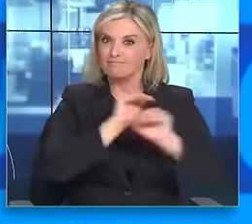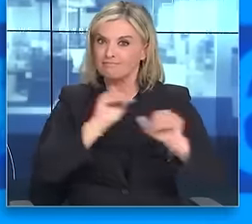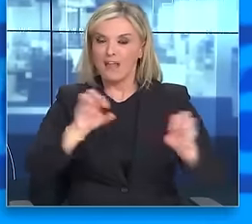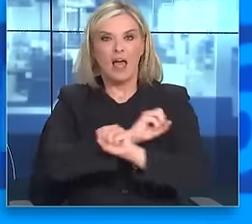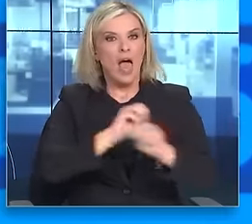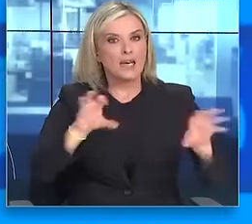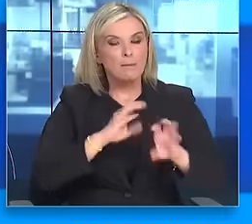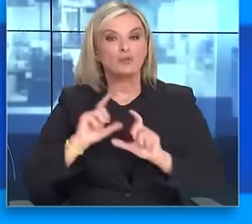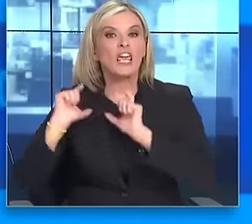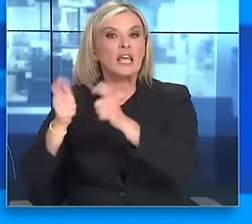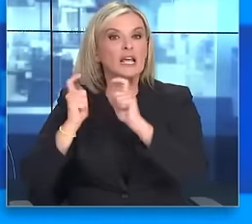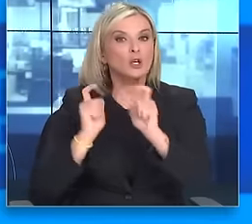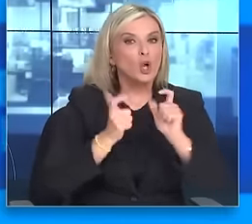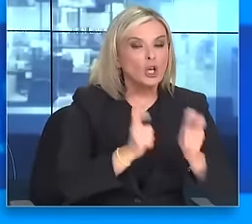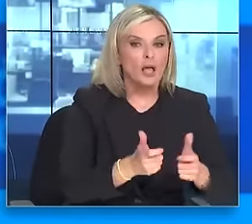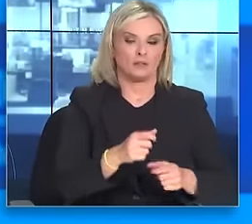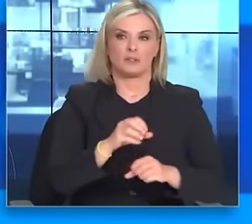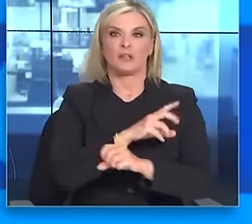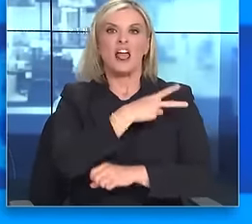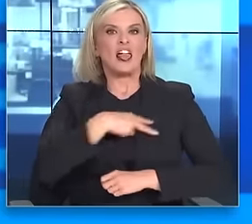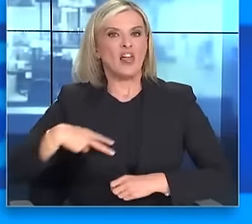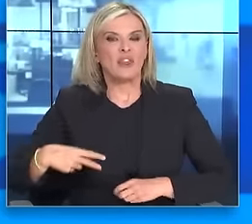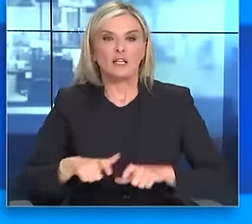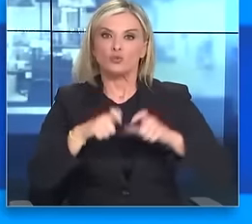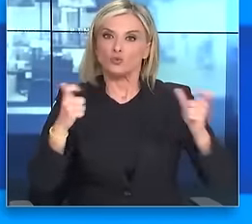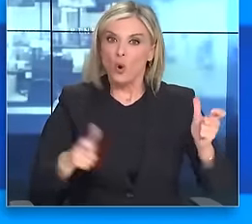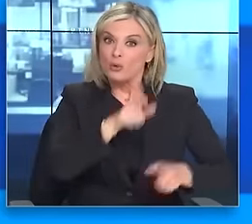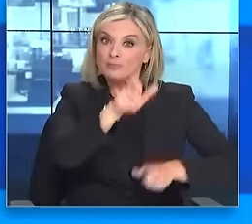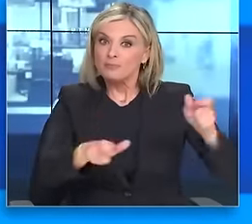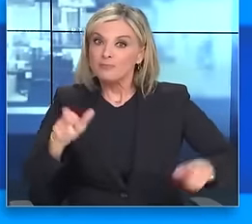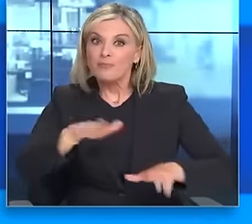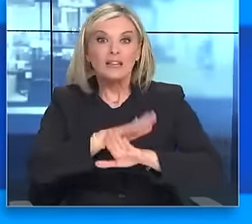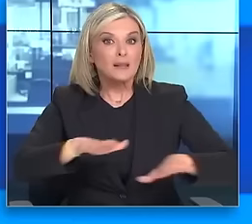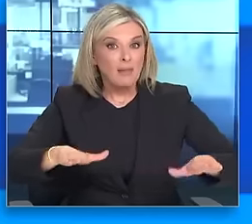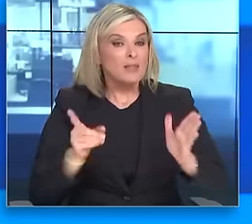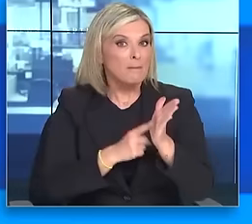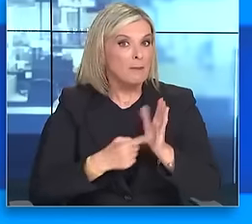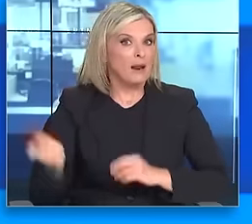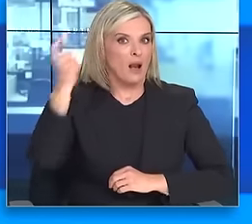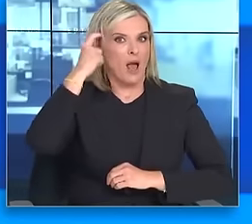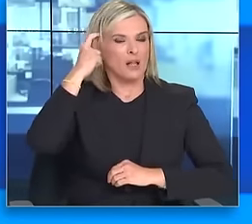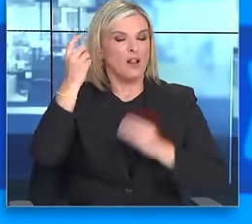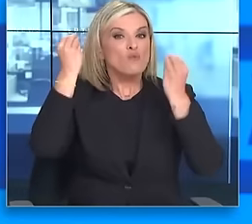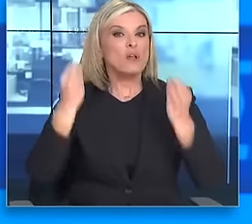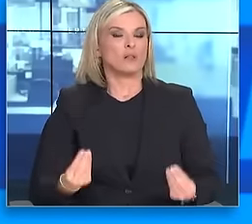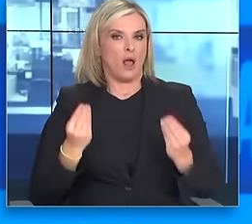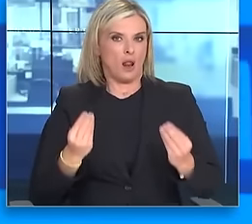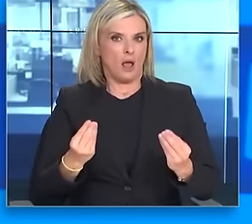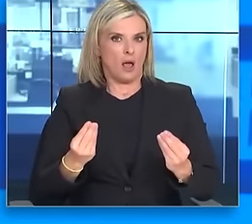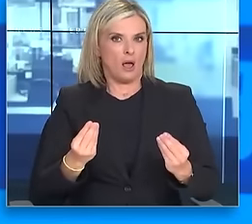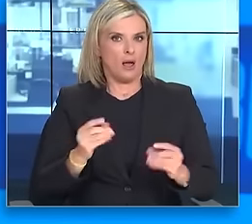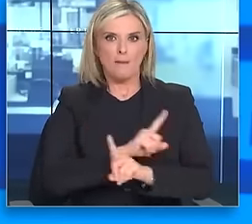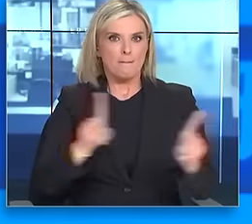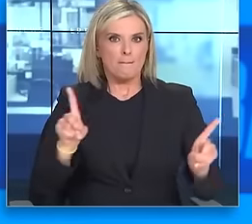της οικογένειας και του σχολείου. Και νομίζω ότι και τα ίδια τα παιδιά πρέπει να καταλάβουν ότι κυρίως δεν μπορούν να είναι